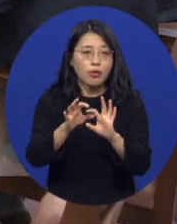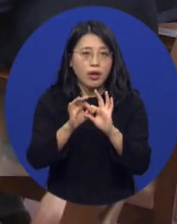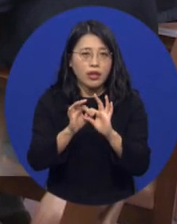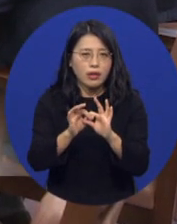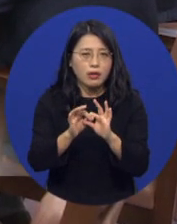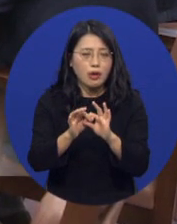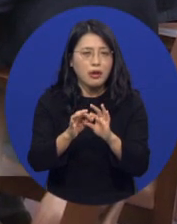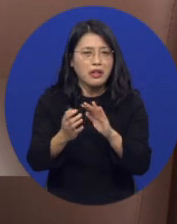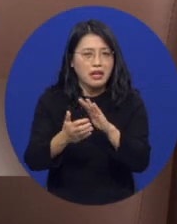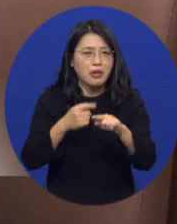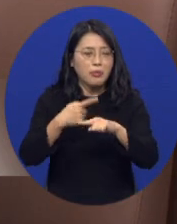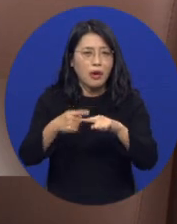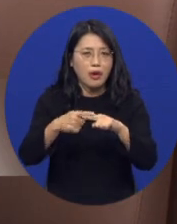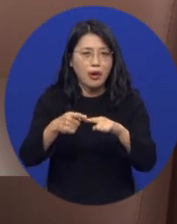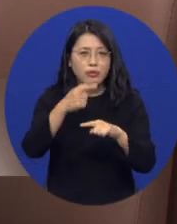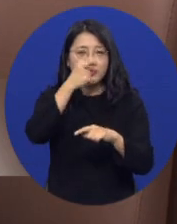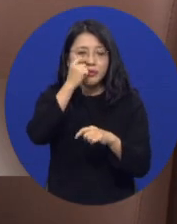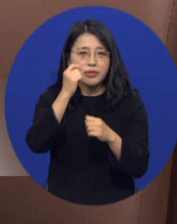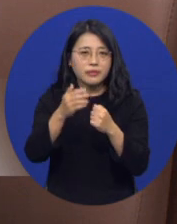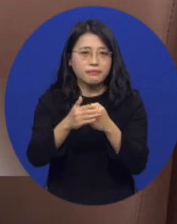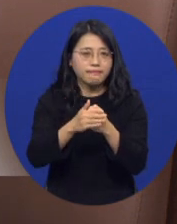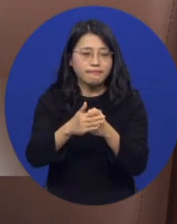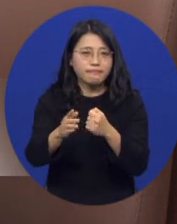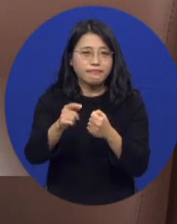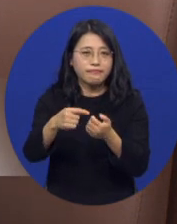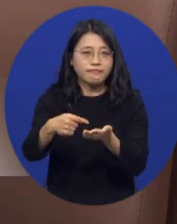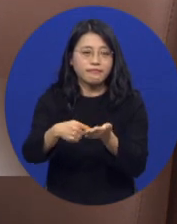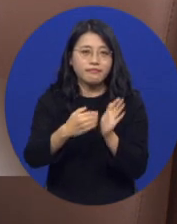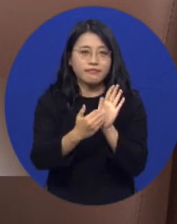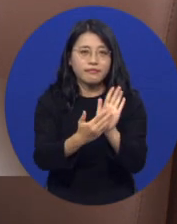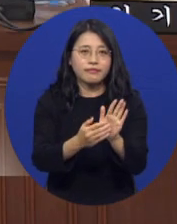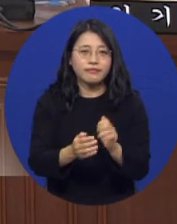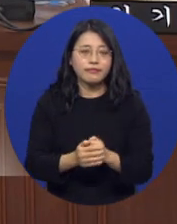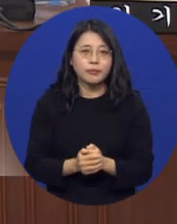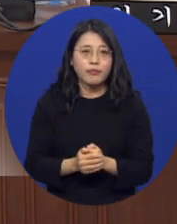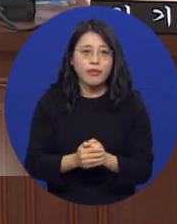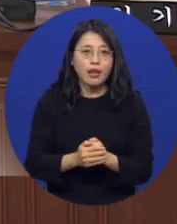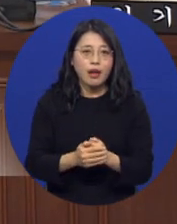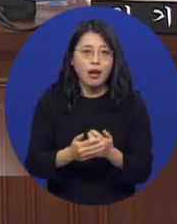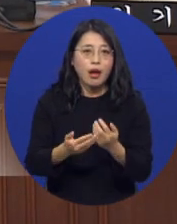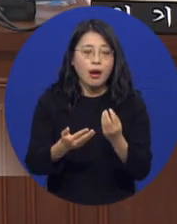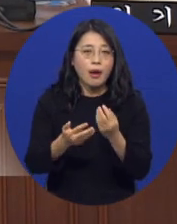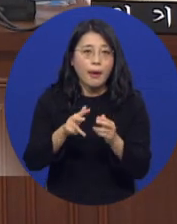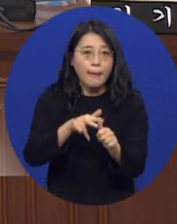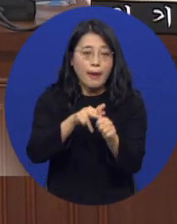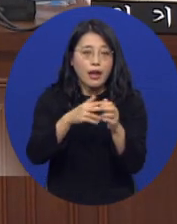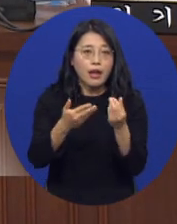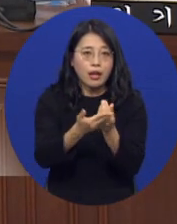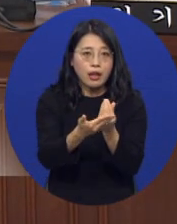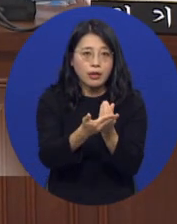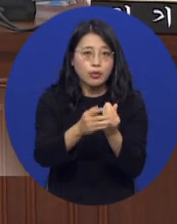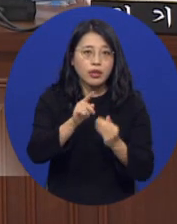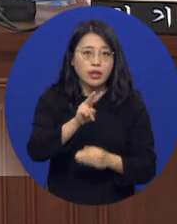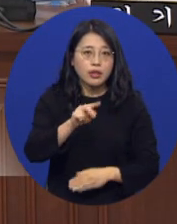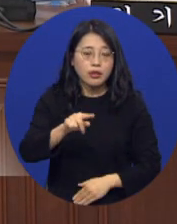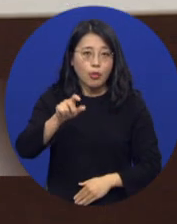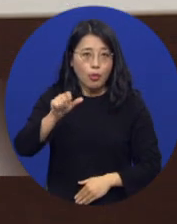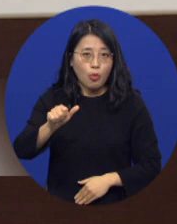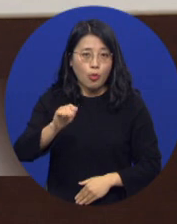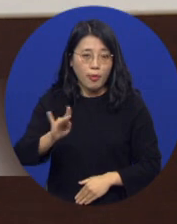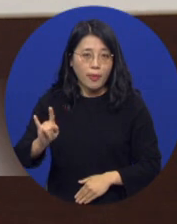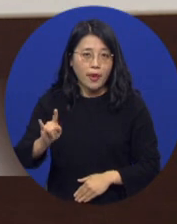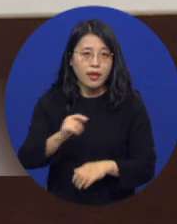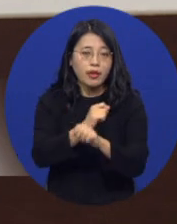사전 평가가 부실하다며 부동이 결정을 내렸습니다 한편 마라도 2.5배 넓이인 76만 제곱미터